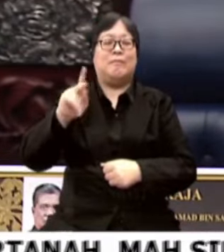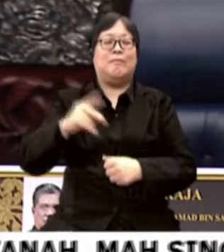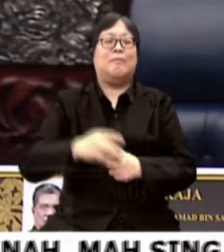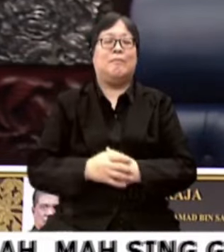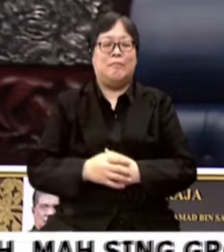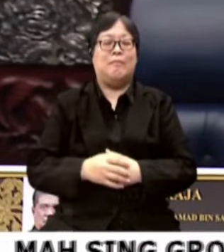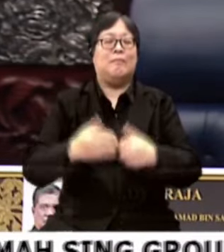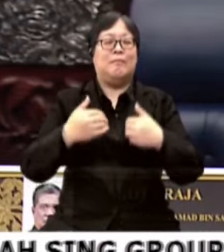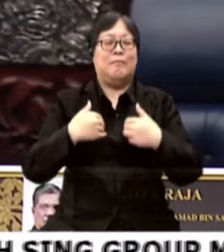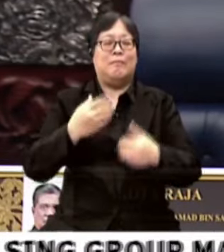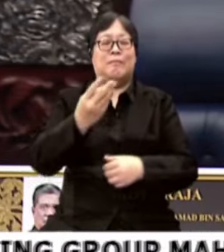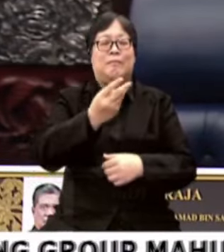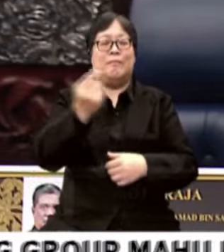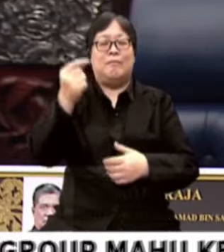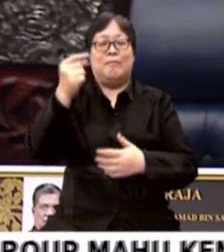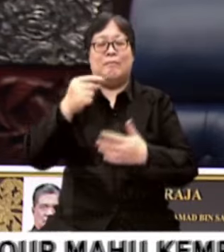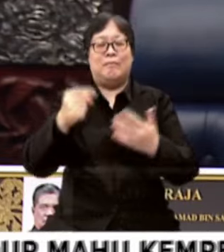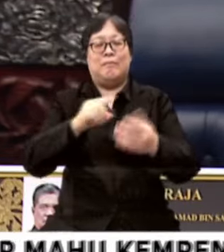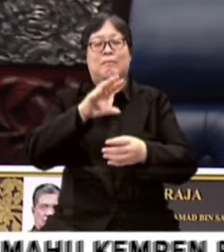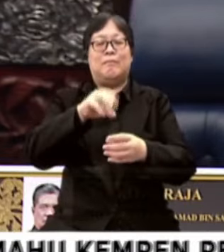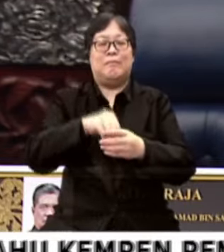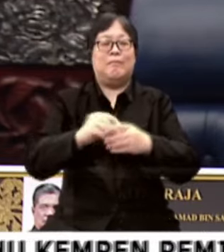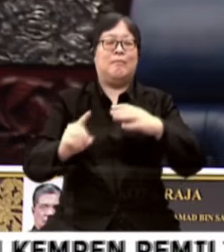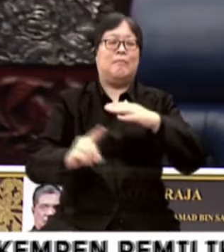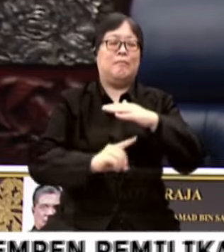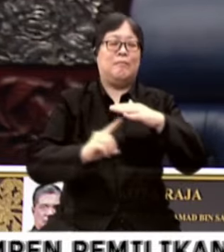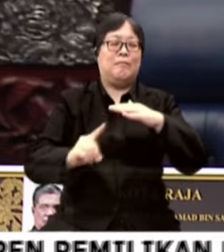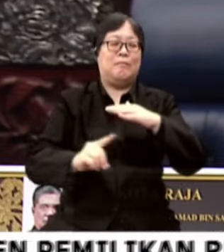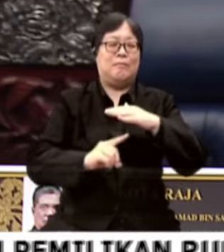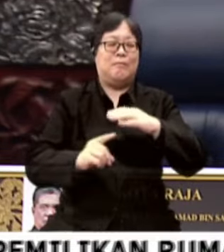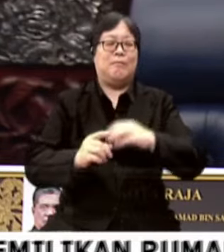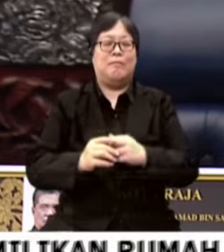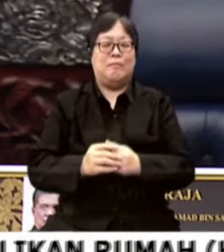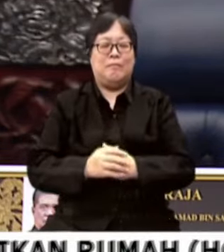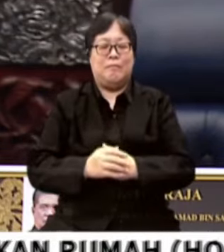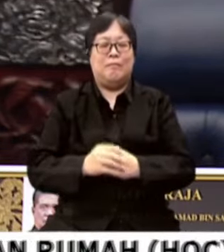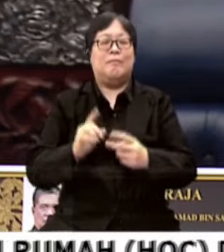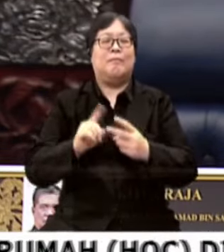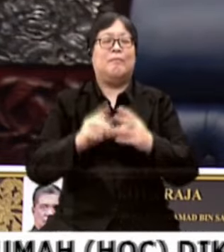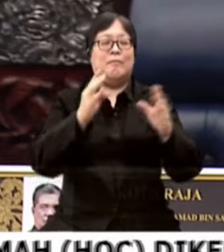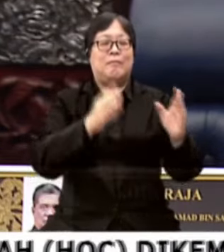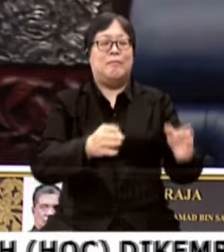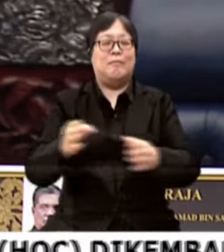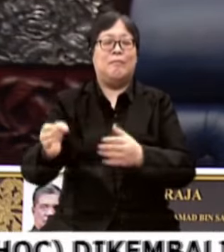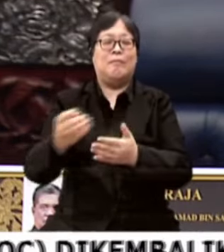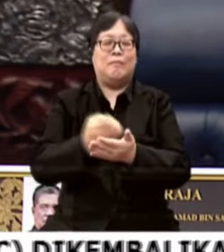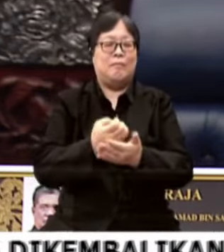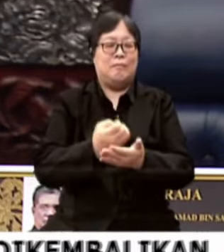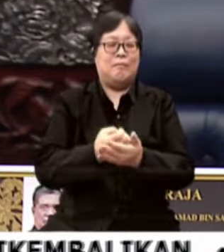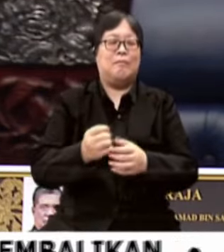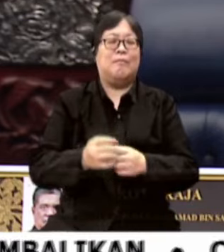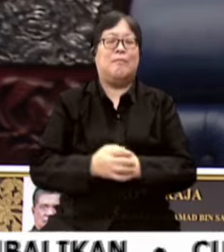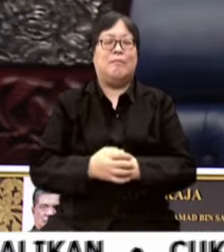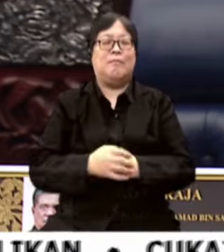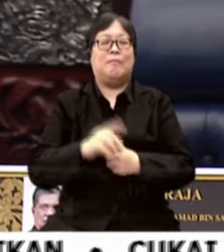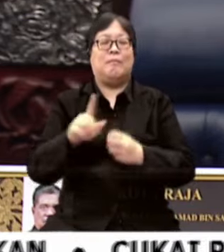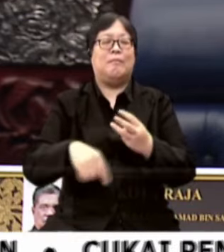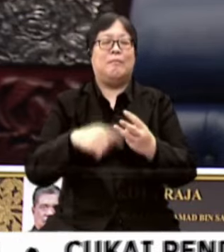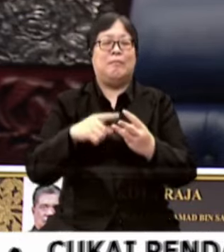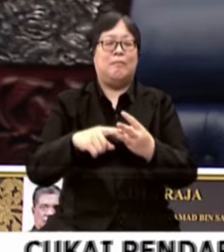yang melibatkan Dasa dia juga pekage yang melibatkan perancangan ekonomi dia juga melibatkan